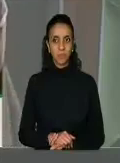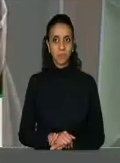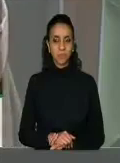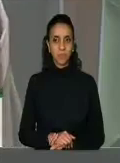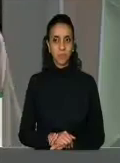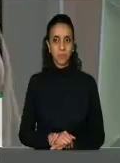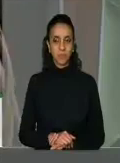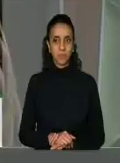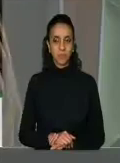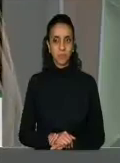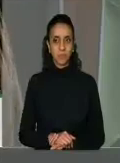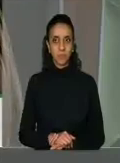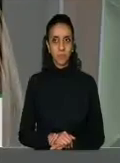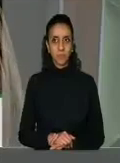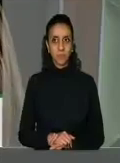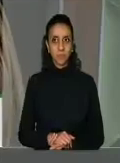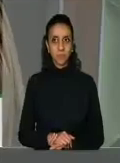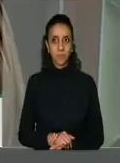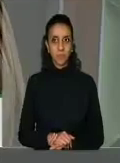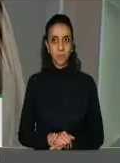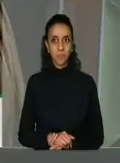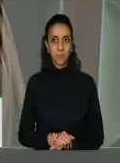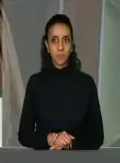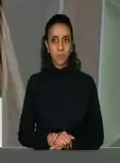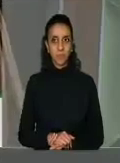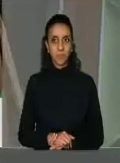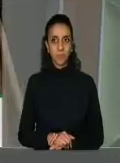من وقتكم، كلمتين فقط.